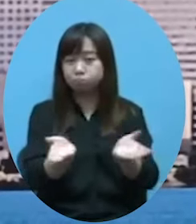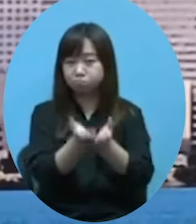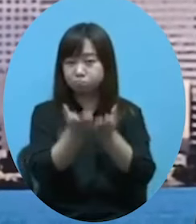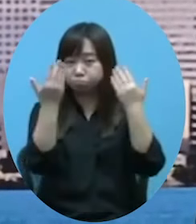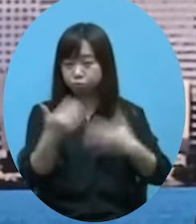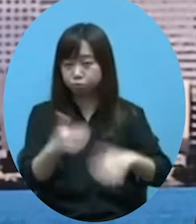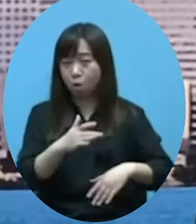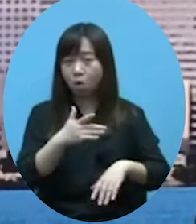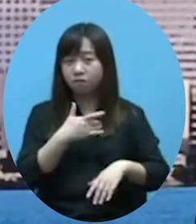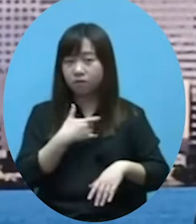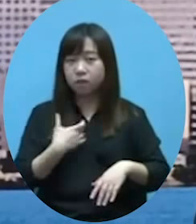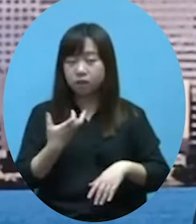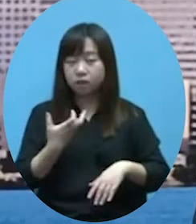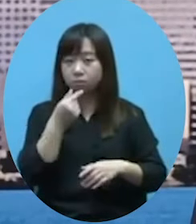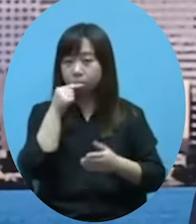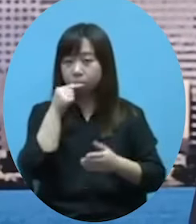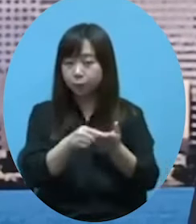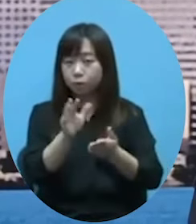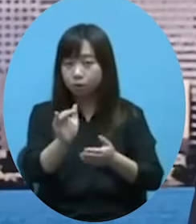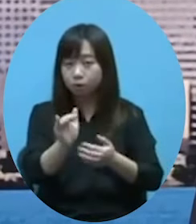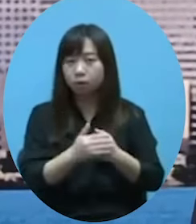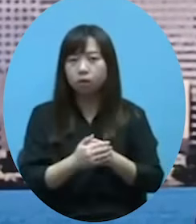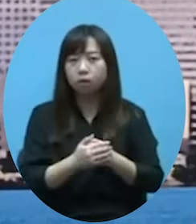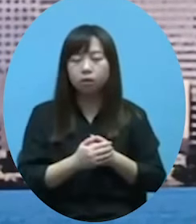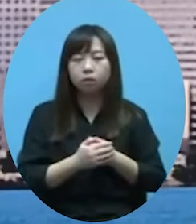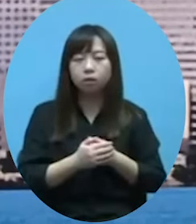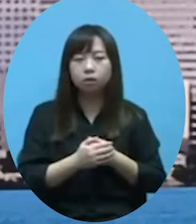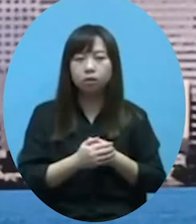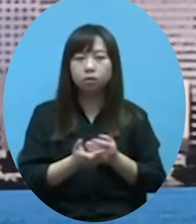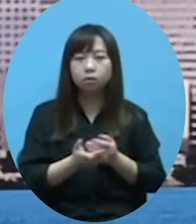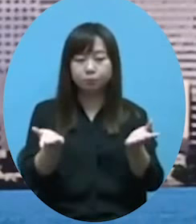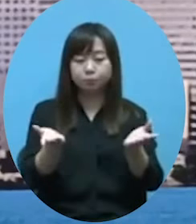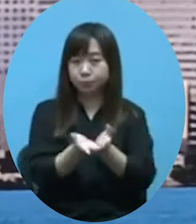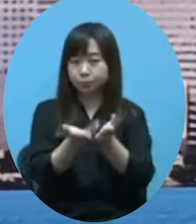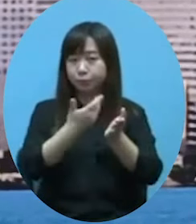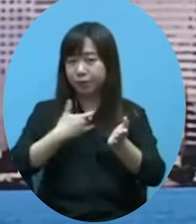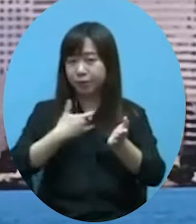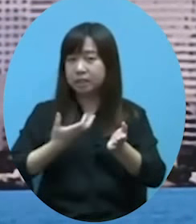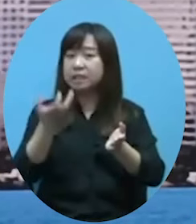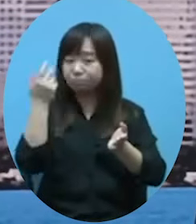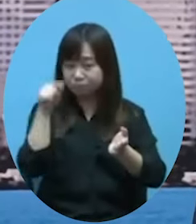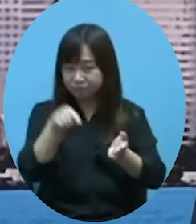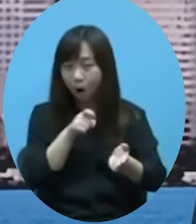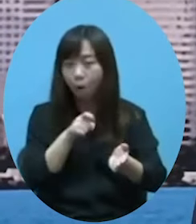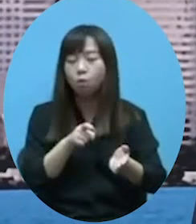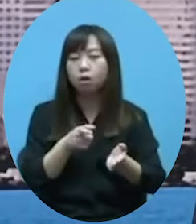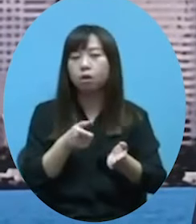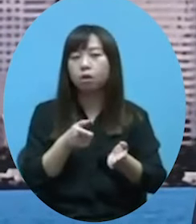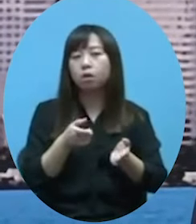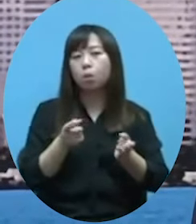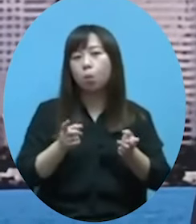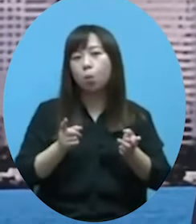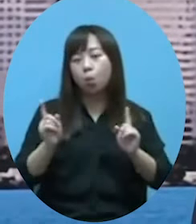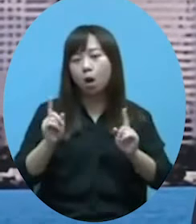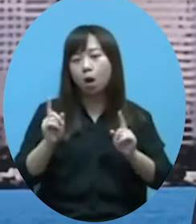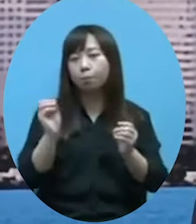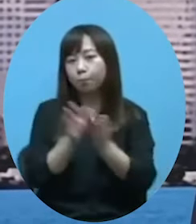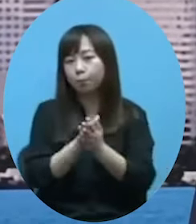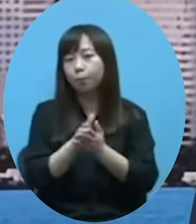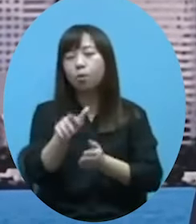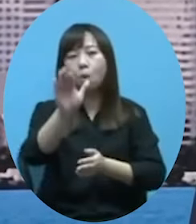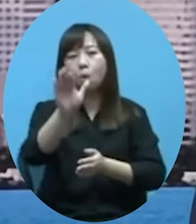診這個症狀我相信其實這個用確診或者它是否感染呢其實